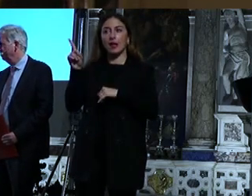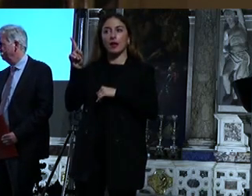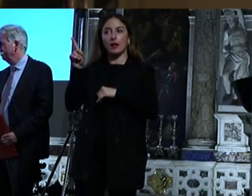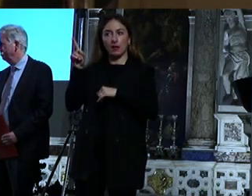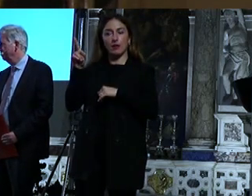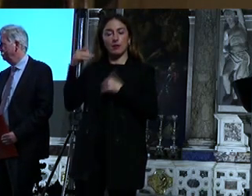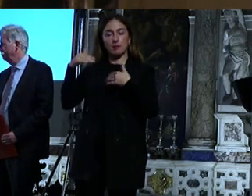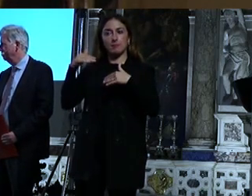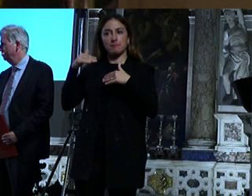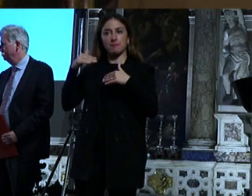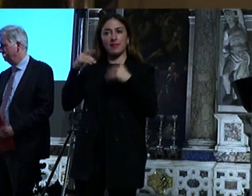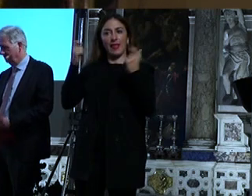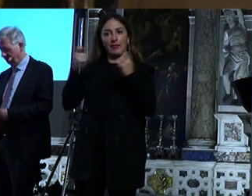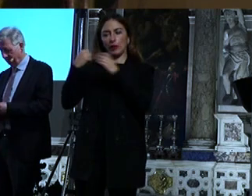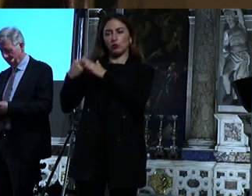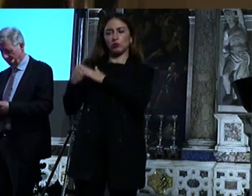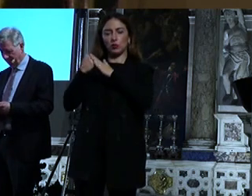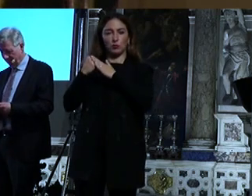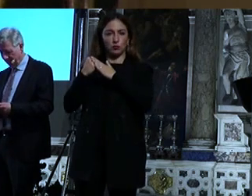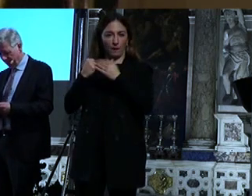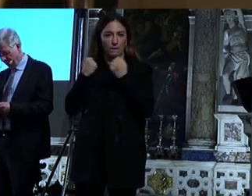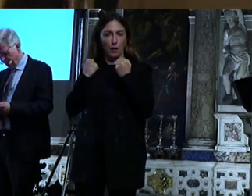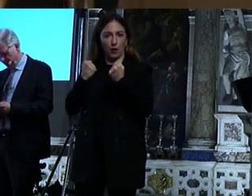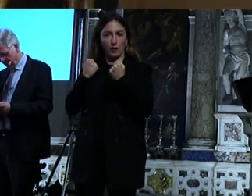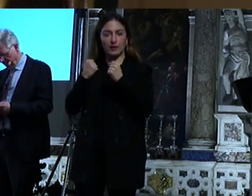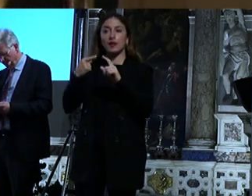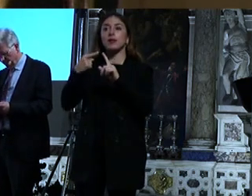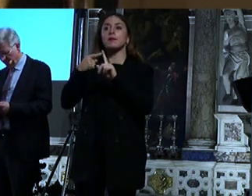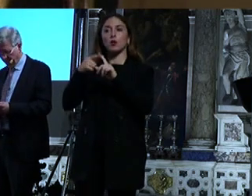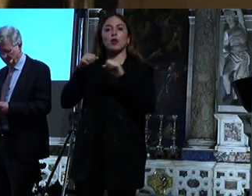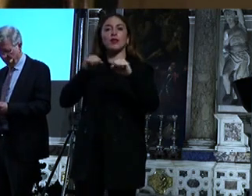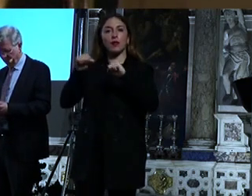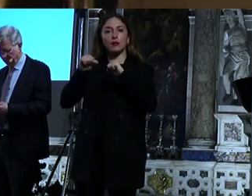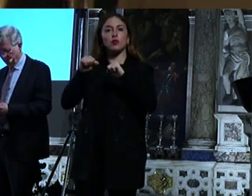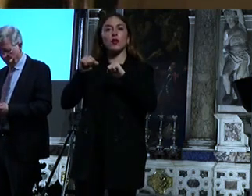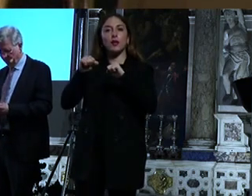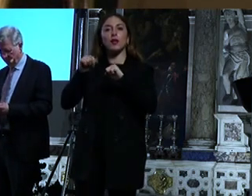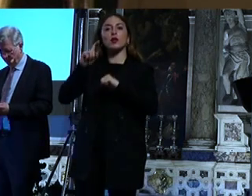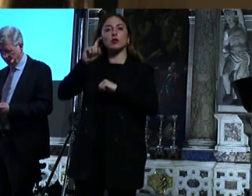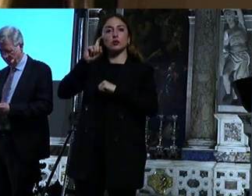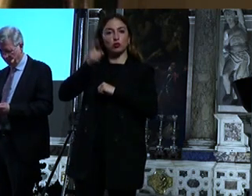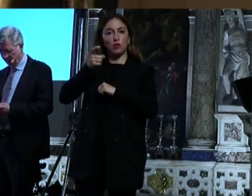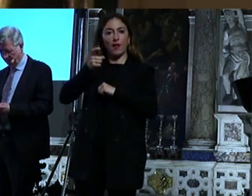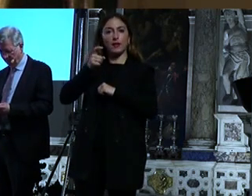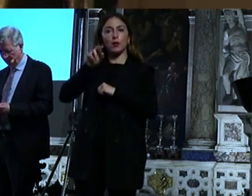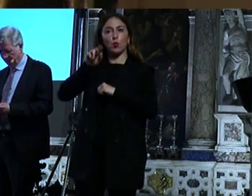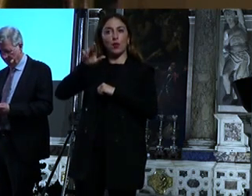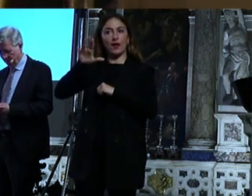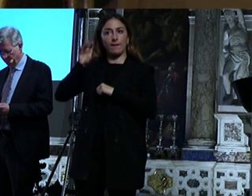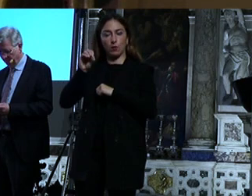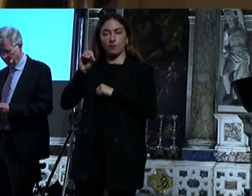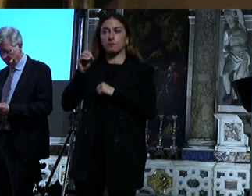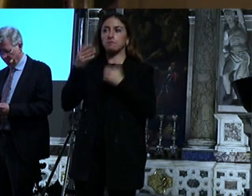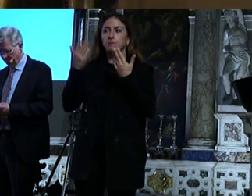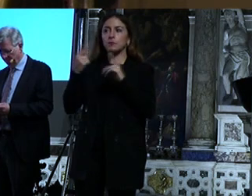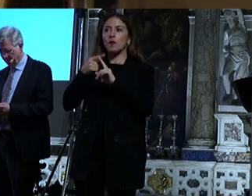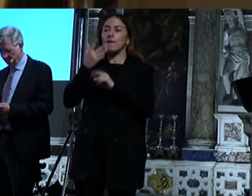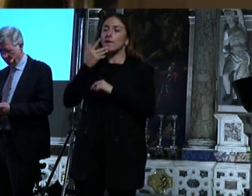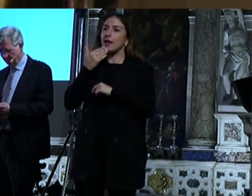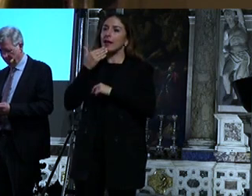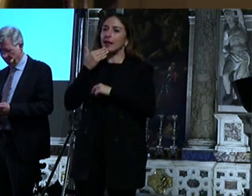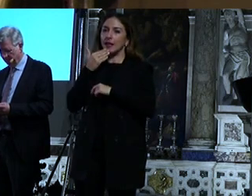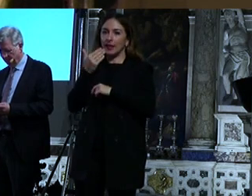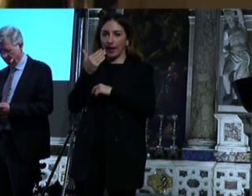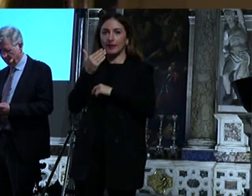sostenuto fortemente questo evento, e anche il direttore Giovanni Dell'Olivo. Desidero poi ringraziare